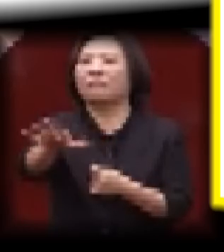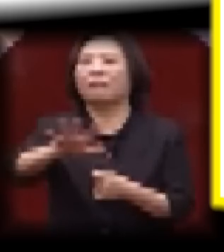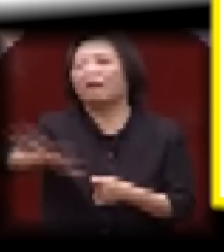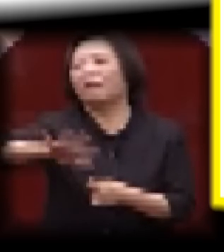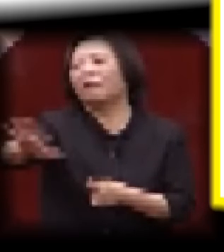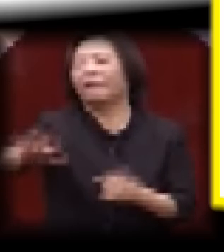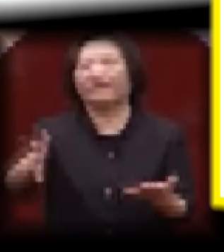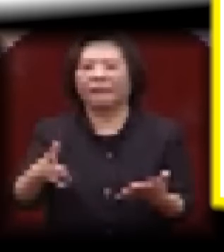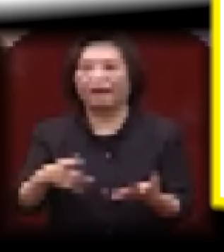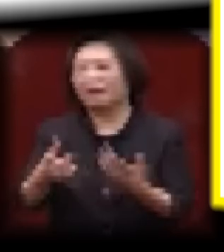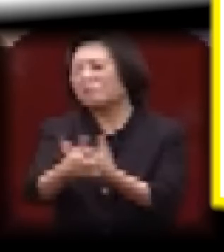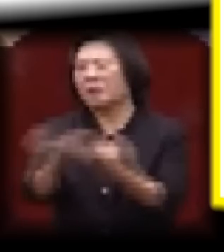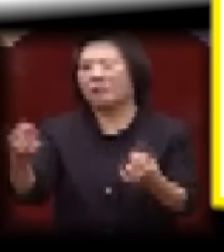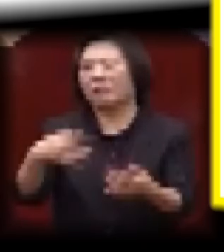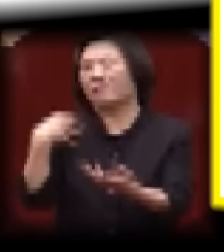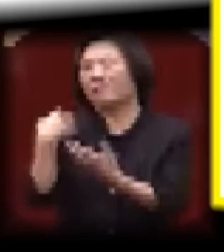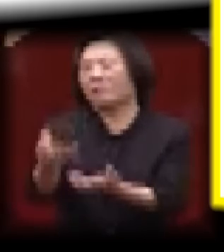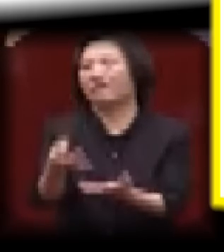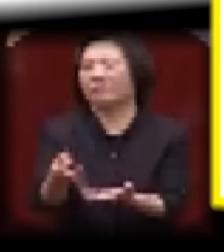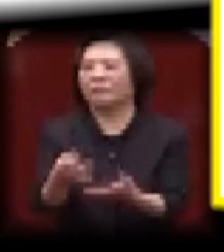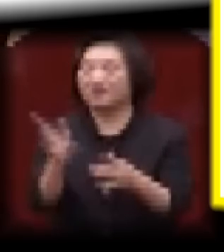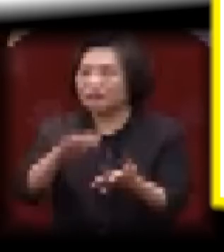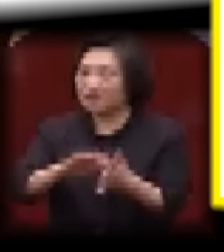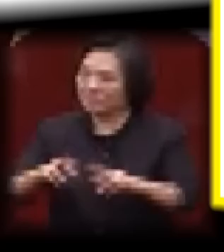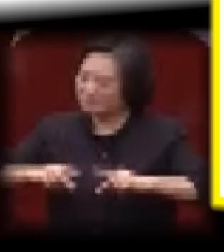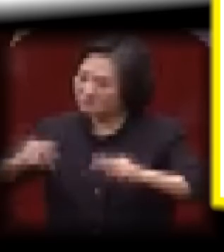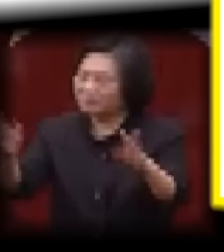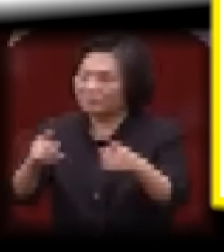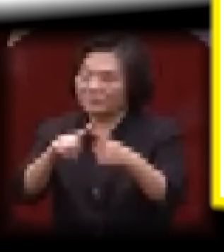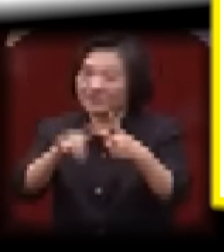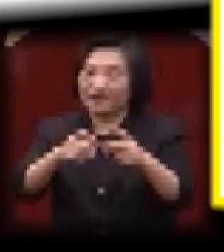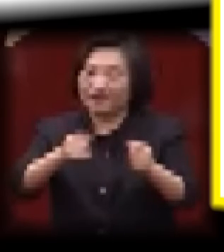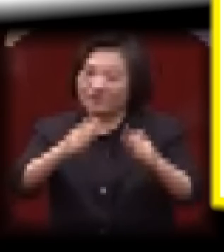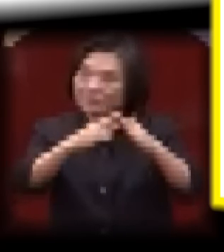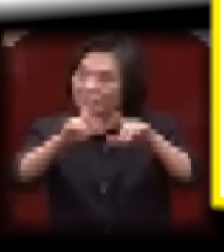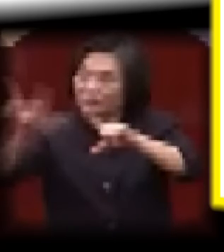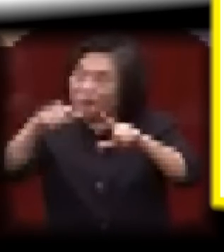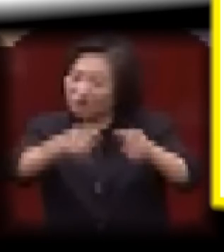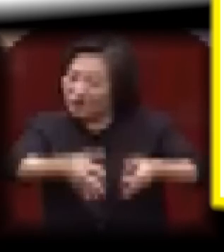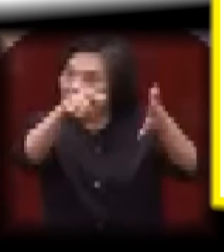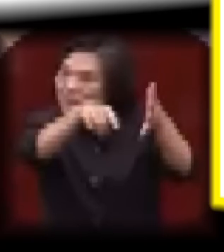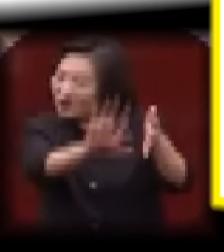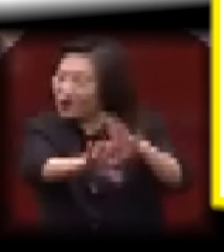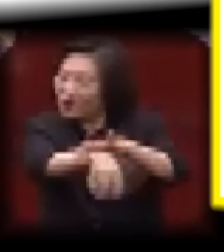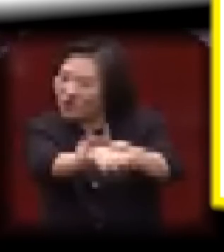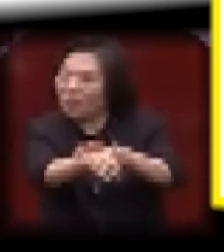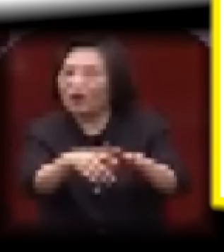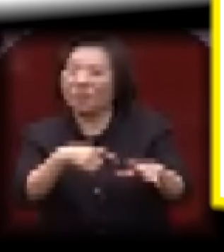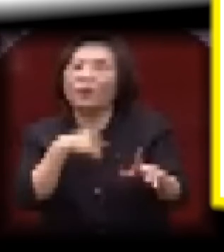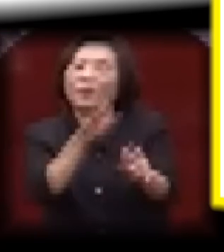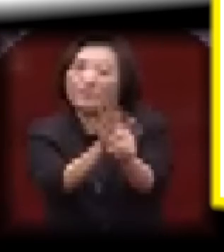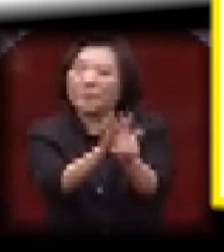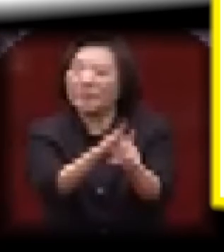觉得这个是应该比较合理。另外我们要做那个包租代管，你知道，其实目前台北市超